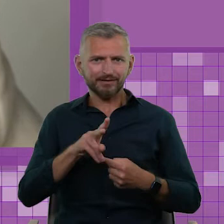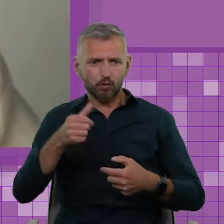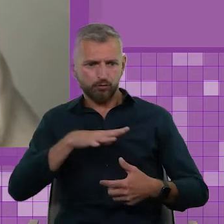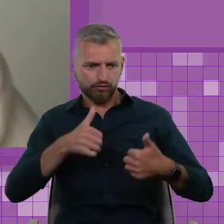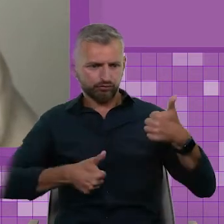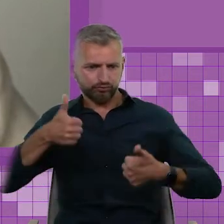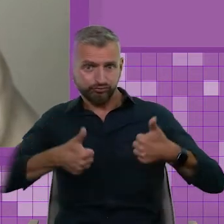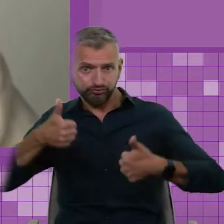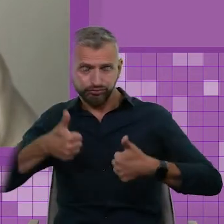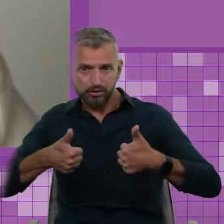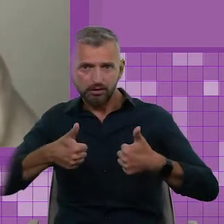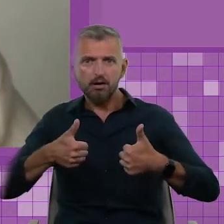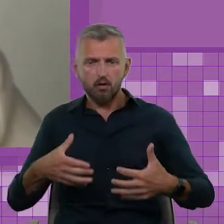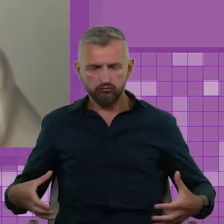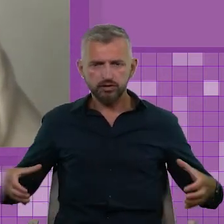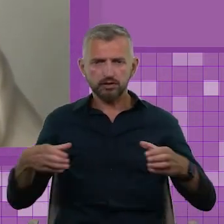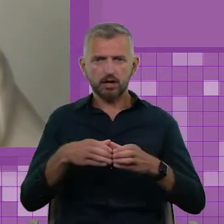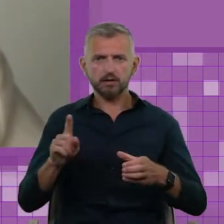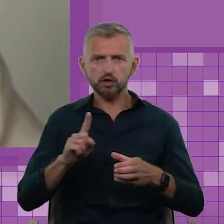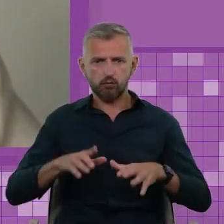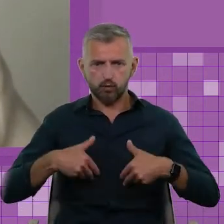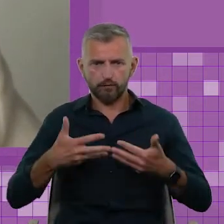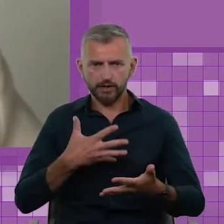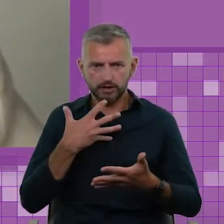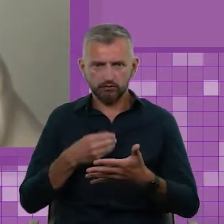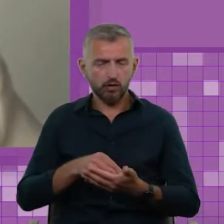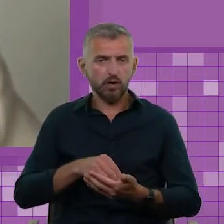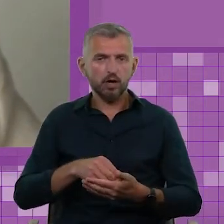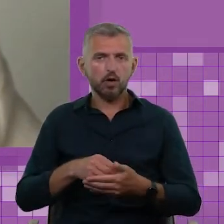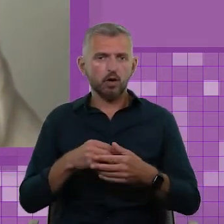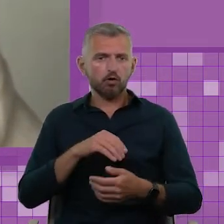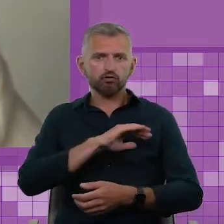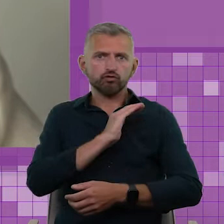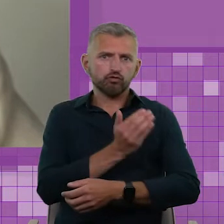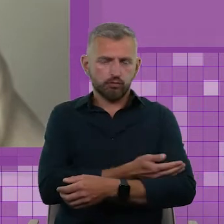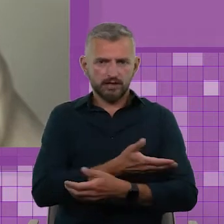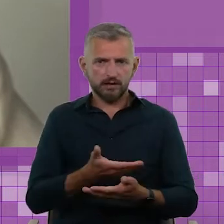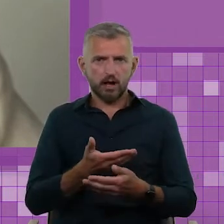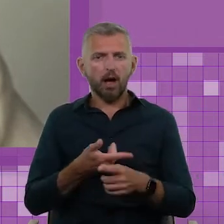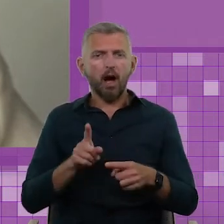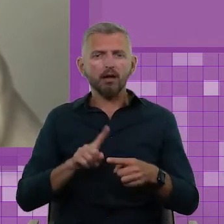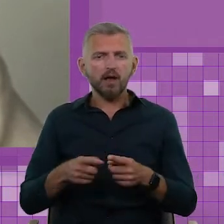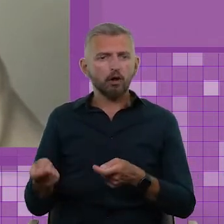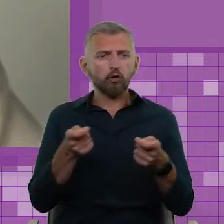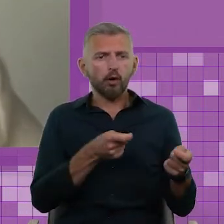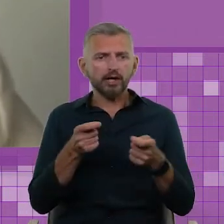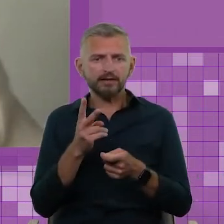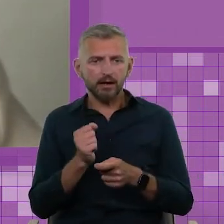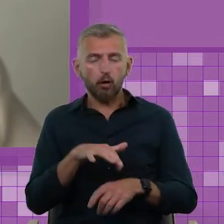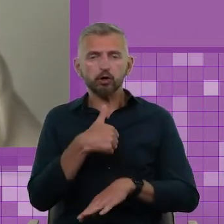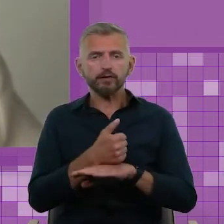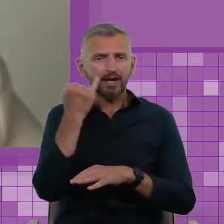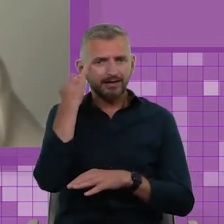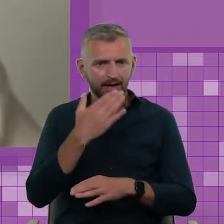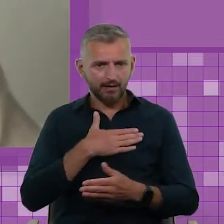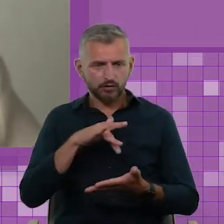конкурували, об'єдналися заради того, щоб проявити свою суперсилу. Суперсила – це логістика. І головна ідея Help Ukraine Center була